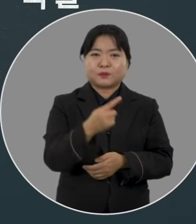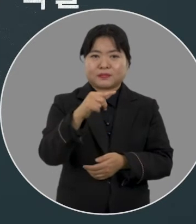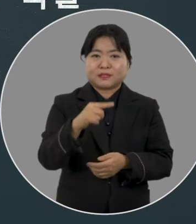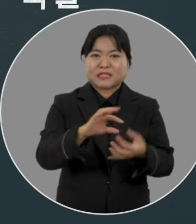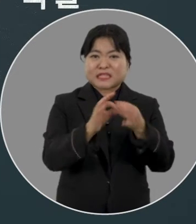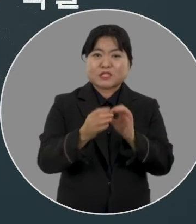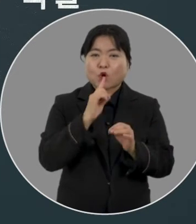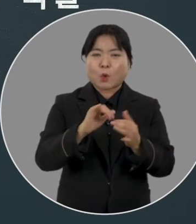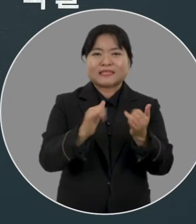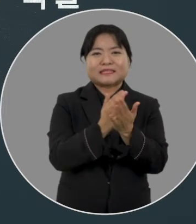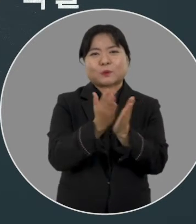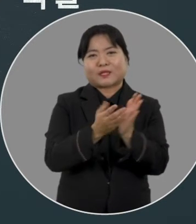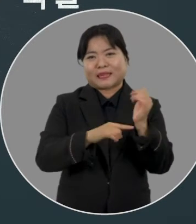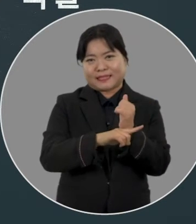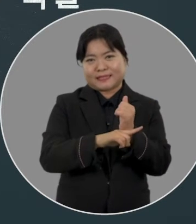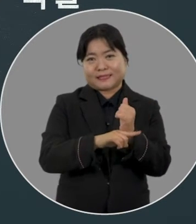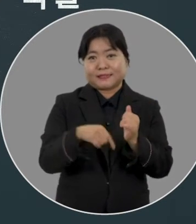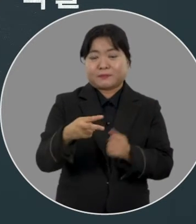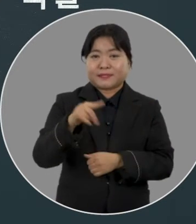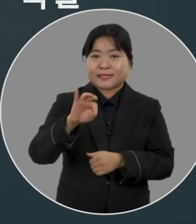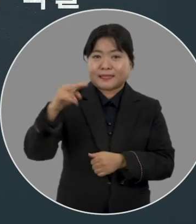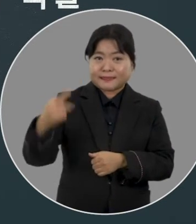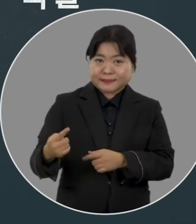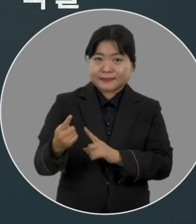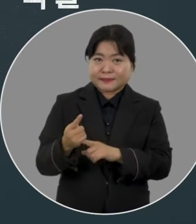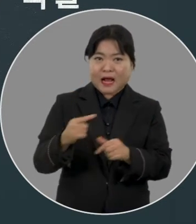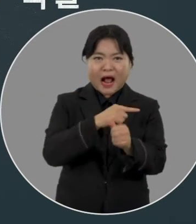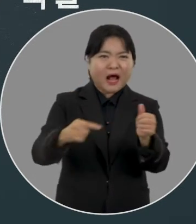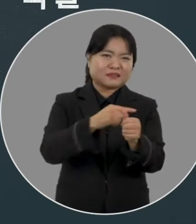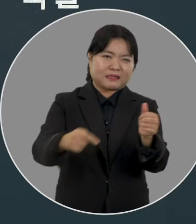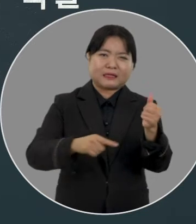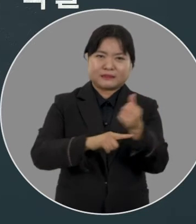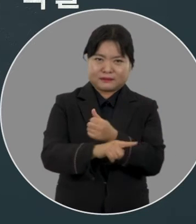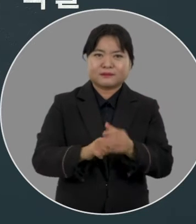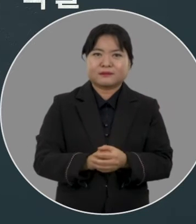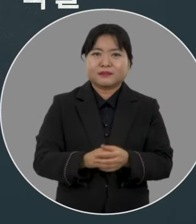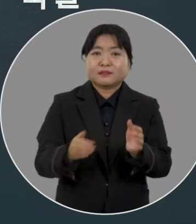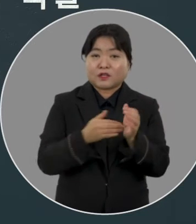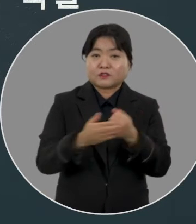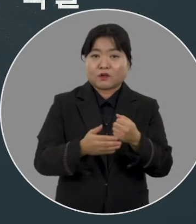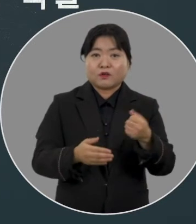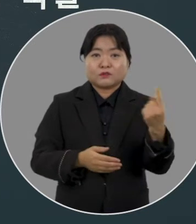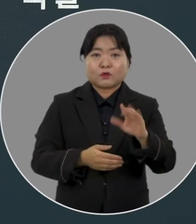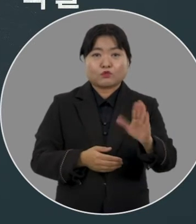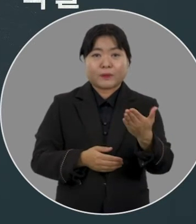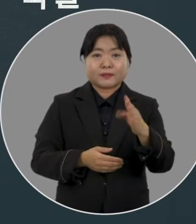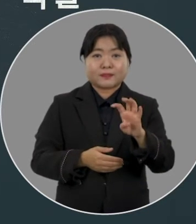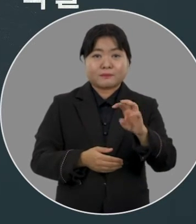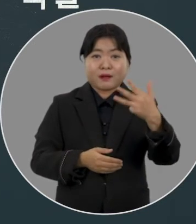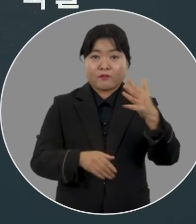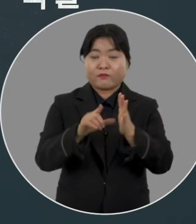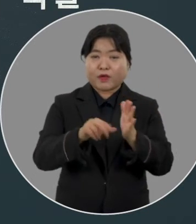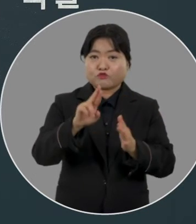그리스어로 인종이라는 뜻이고요. 그 다음 사이드, 학살이라는 뜻이지요. 그래서